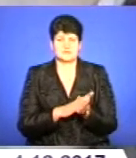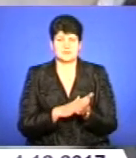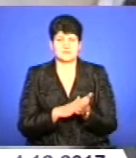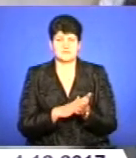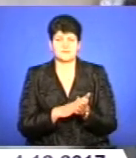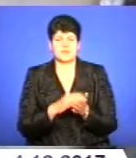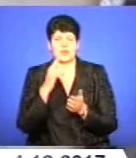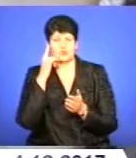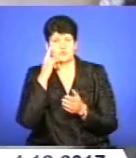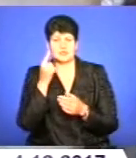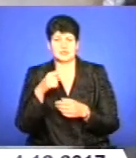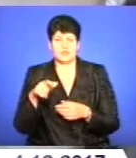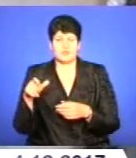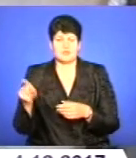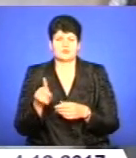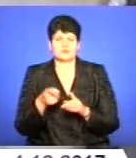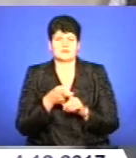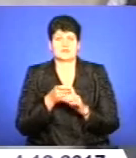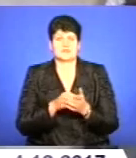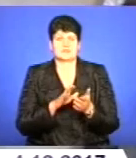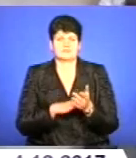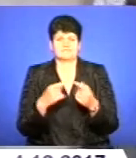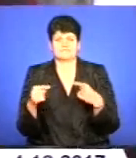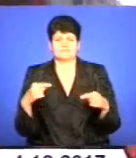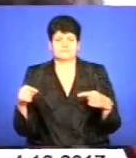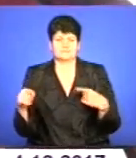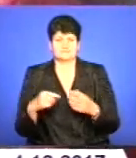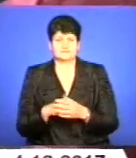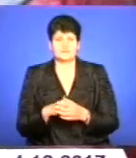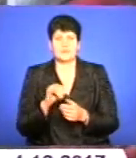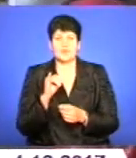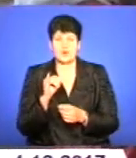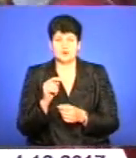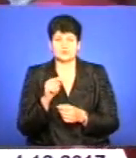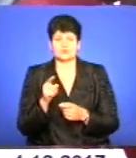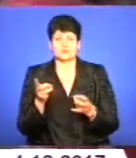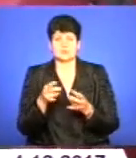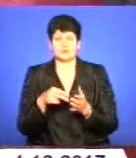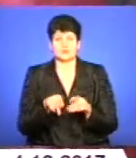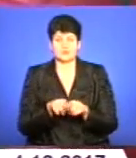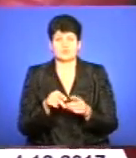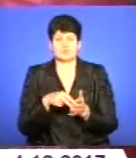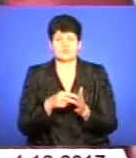от думки тернополян стосовно реєстрації неоднозначні. Погано, тому що все рівно треба стояти в чергу.